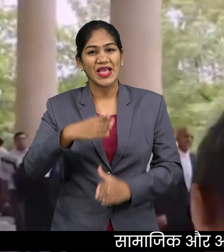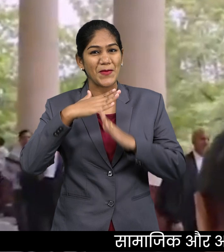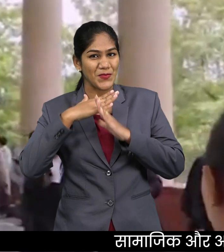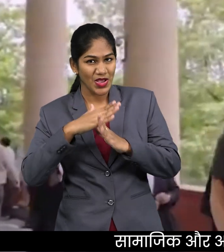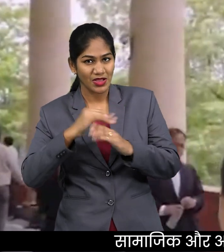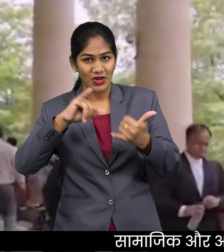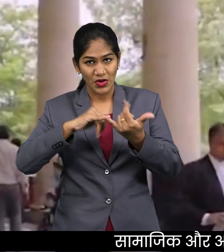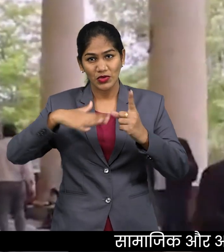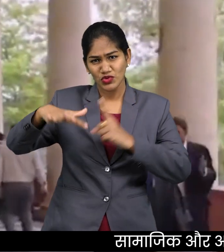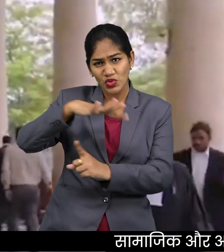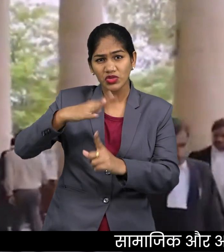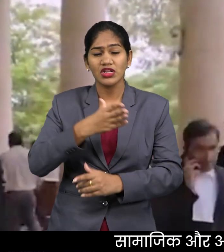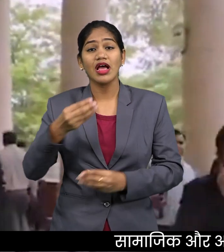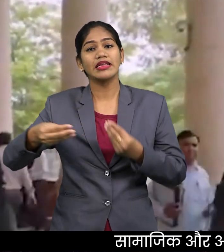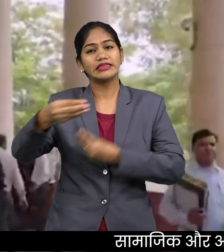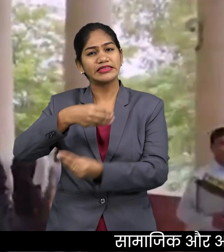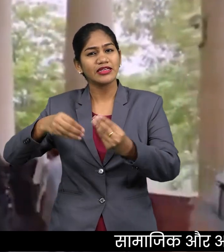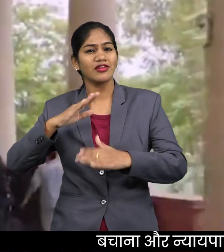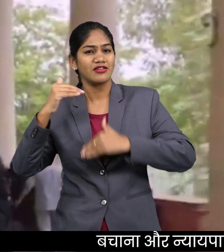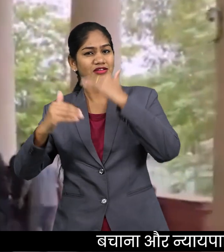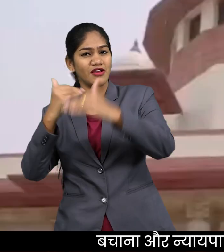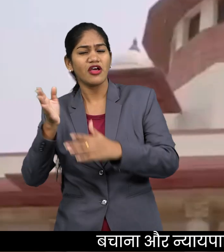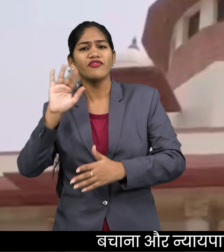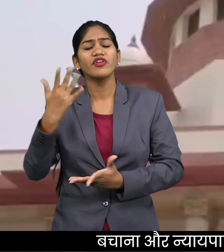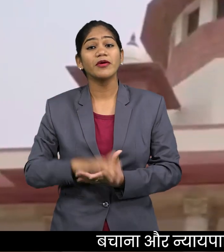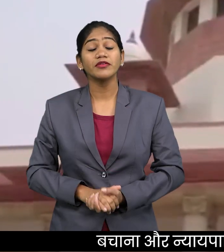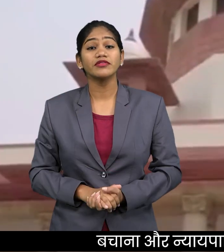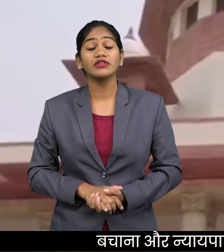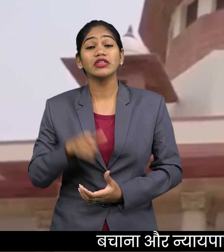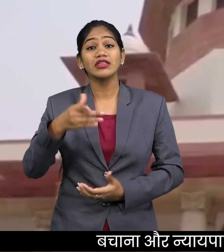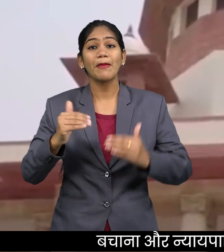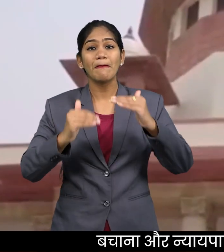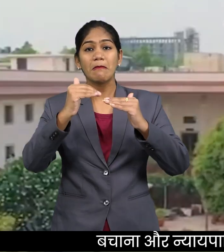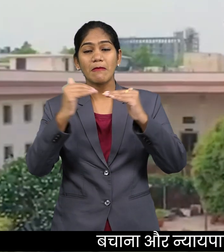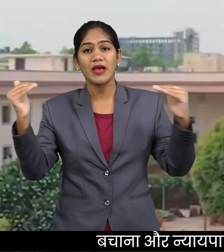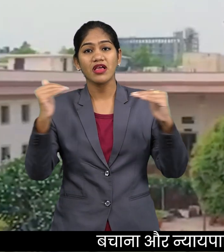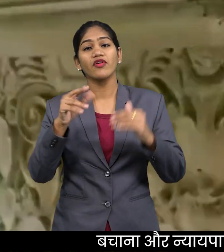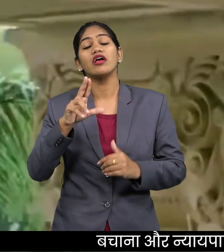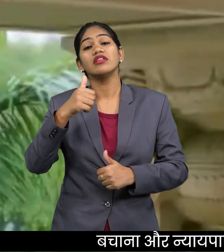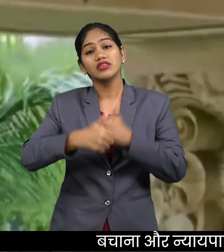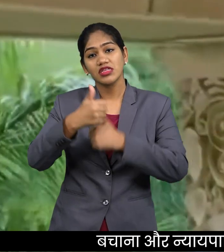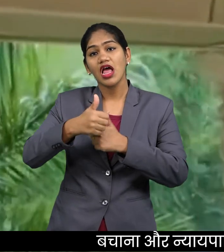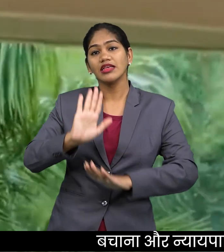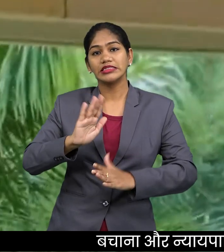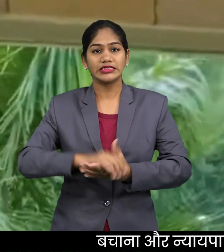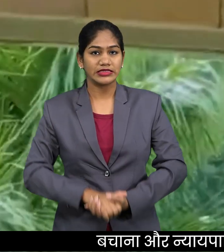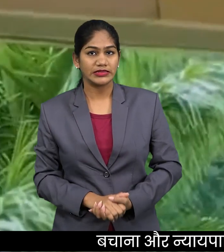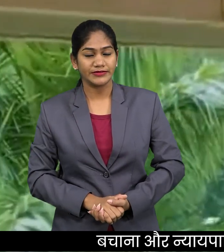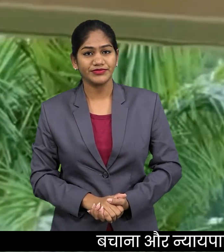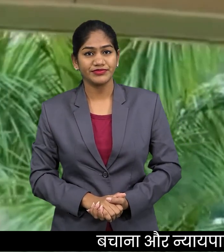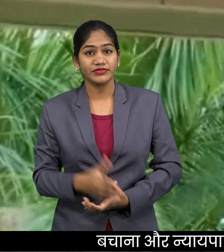सामाजिक और आर्थिक विकास को न्यायिक चुनौतियों से बचाना और न्यायपालिका को संसदन के प्रति